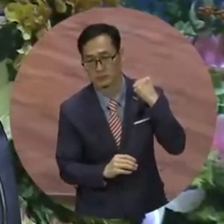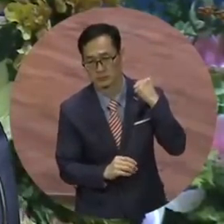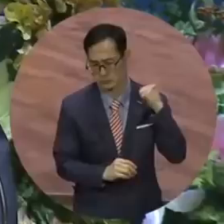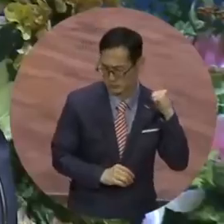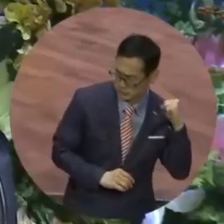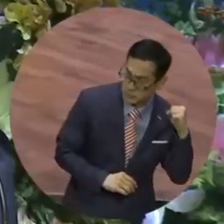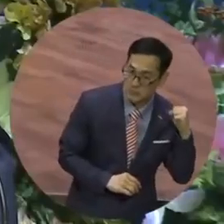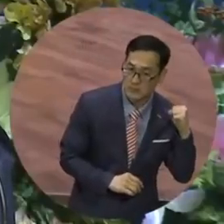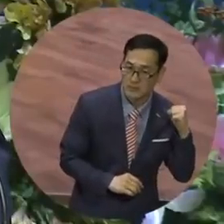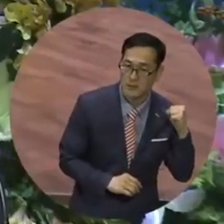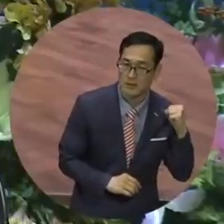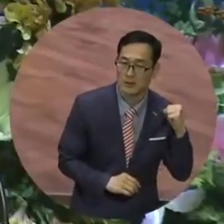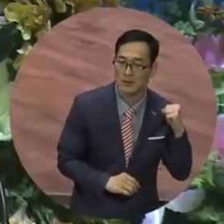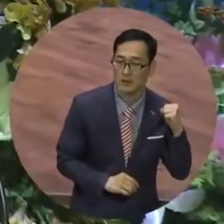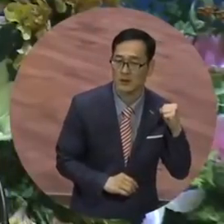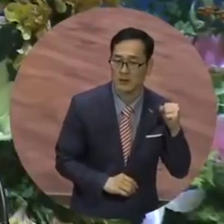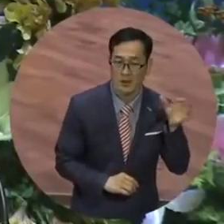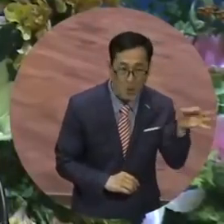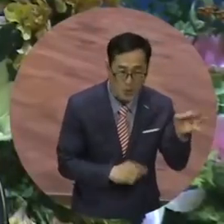다스리라 했는데